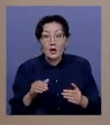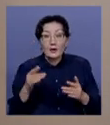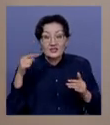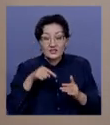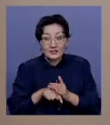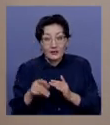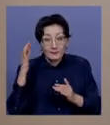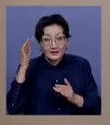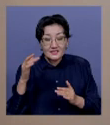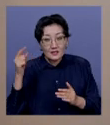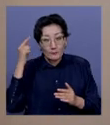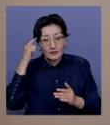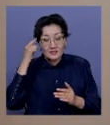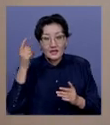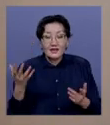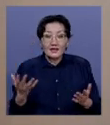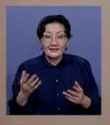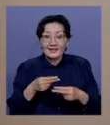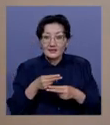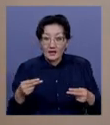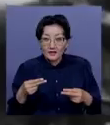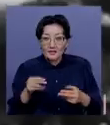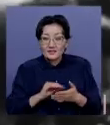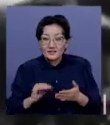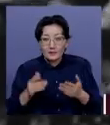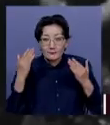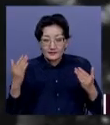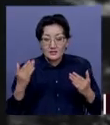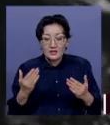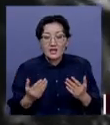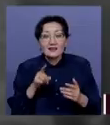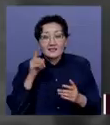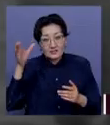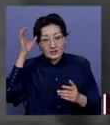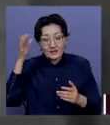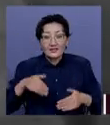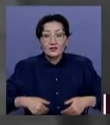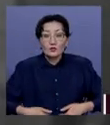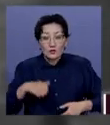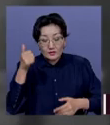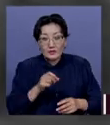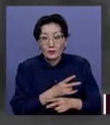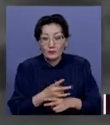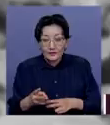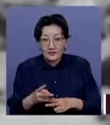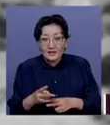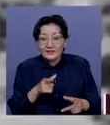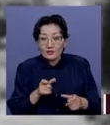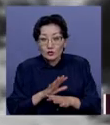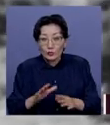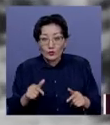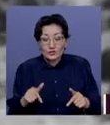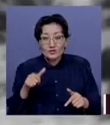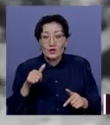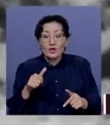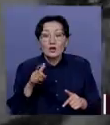мазмұны, ішіндегі ойы, қандай тақырып кіргенін білмейміз. Жас ғалым, егер қазақ ашаршылықта қырылып, репрессияда атылмаса, осы күні